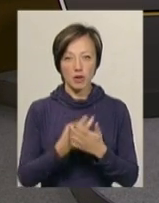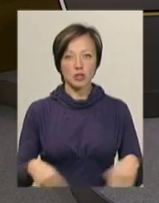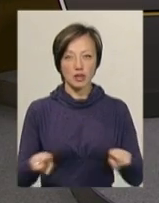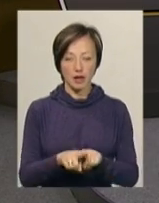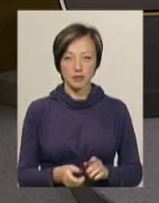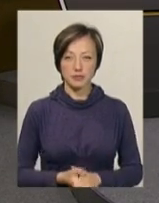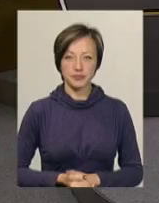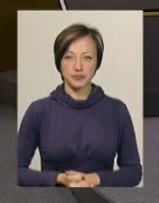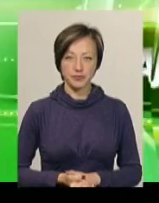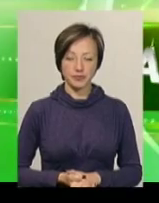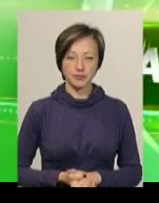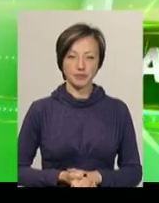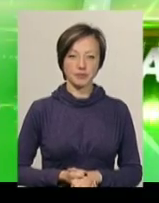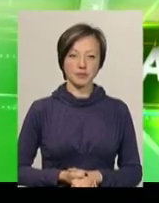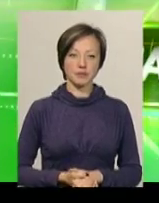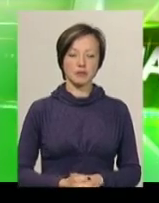побачите.